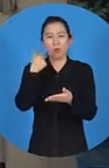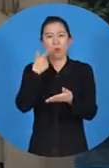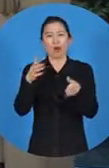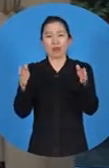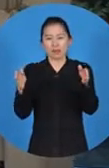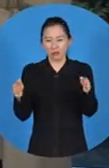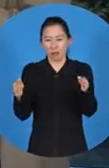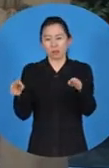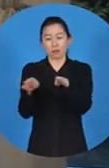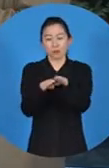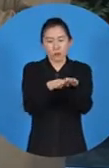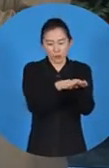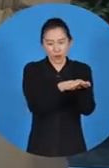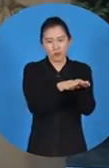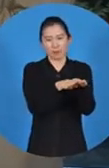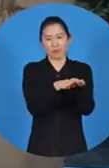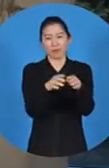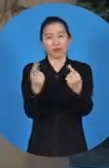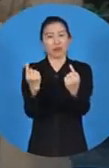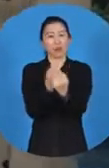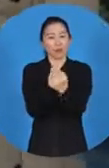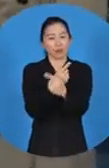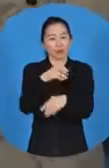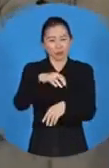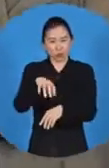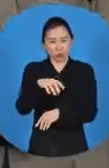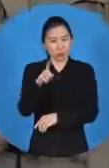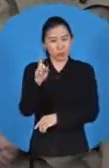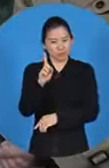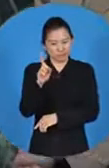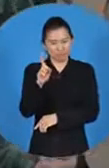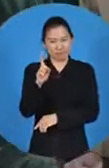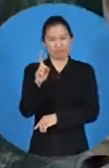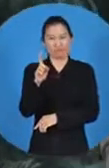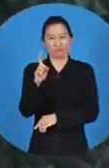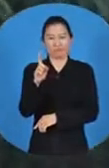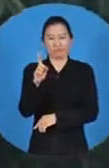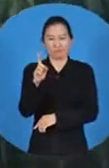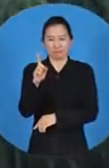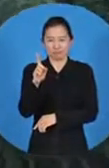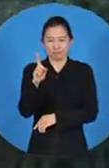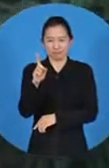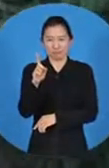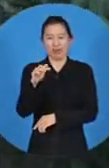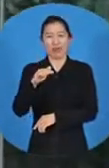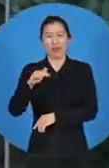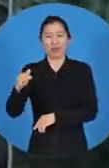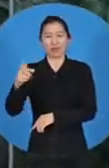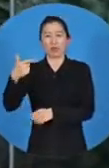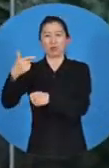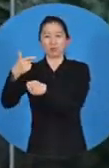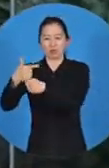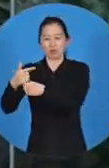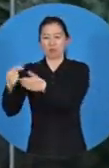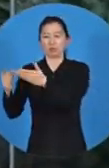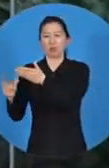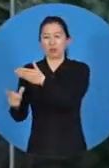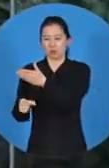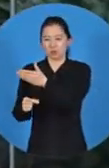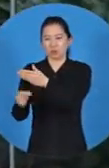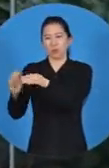年間の休館でしたけども、どのあたり改修されたんですか。 はい、当館はですね、平成6年の9月